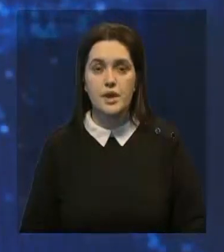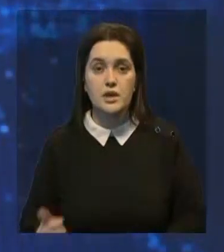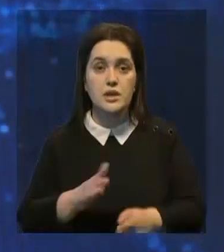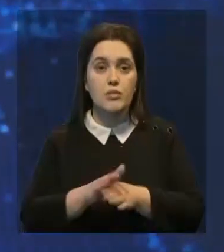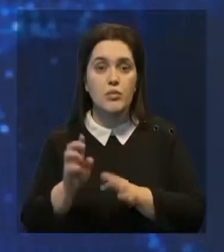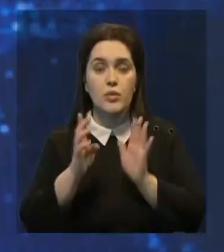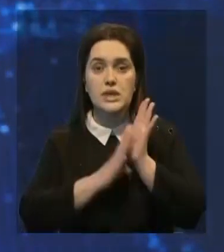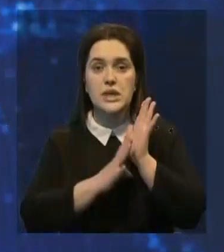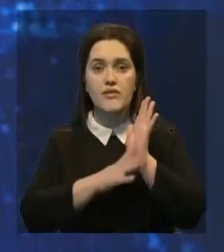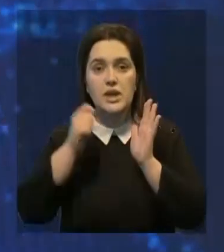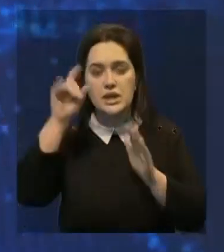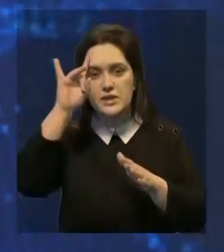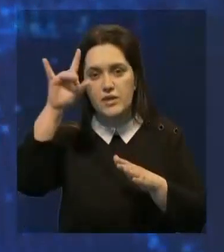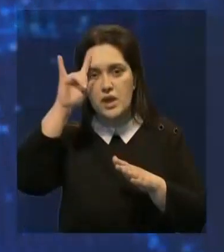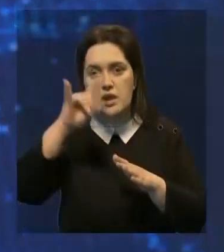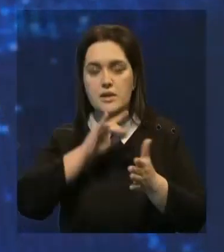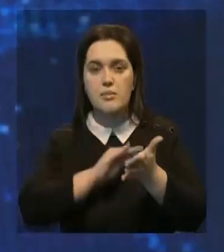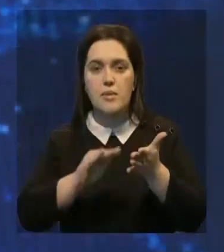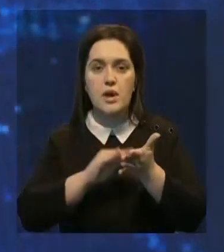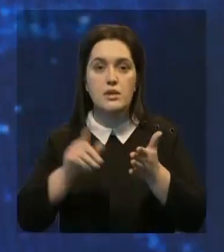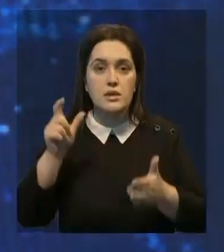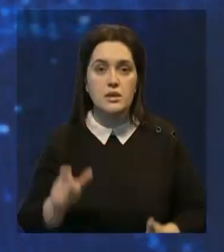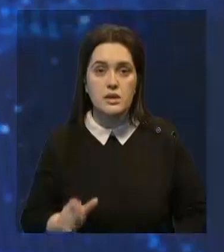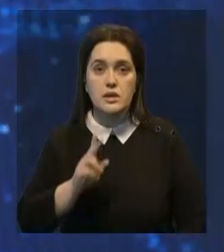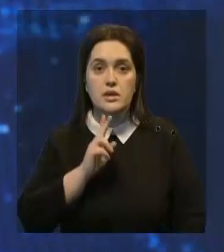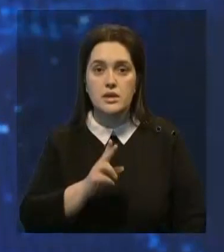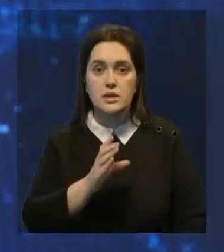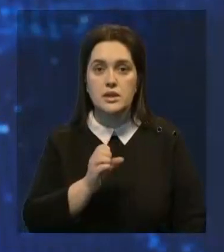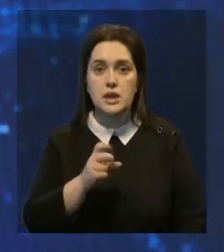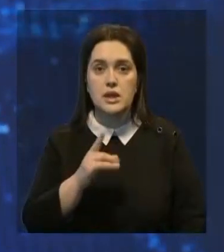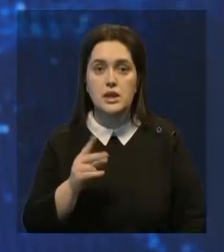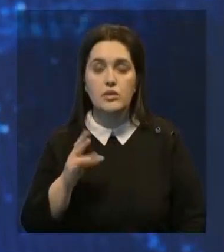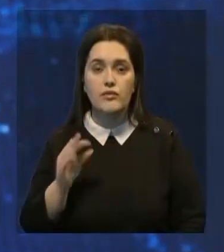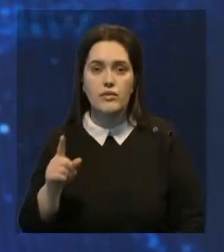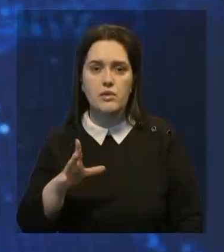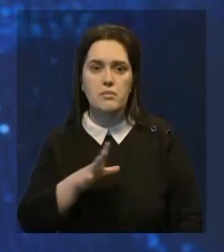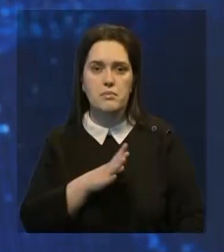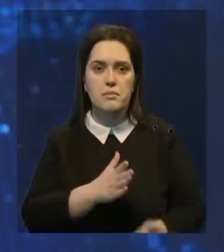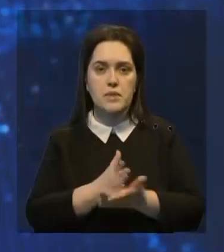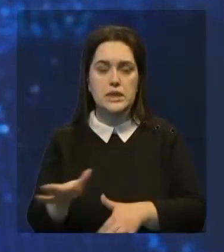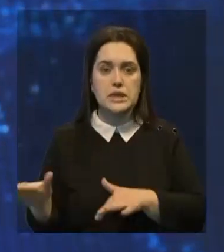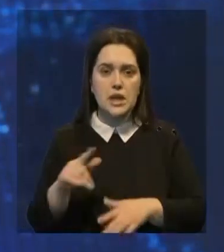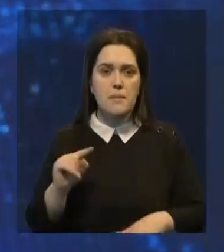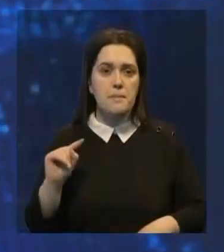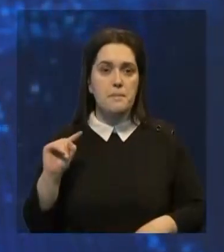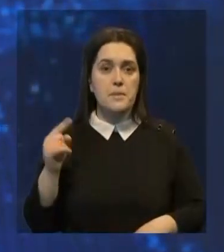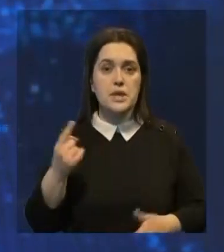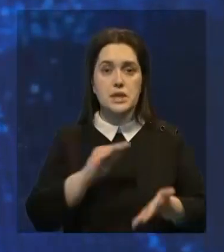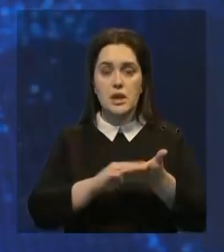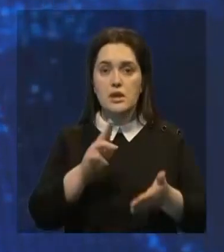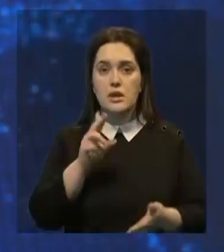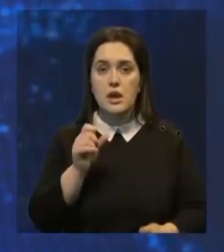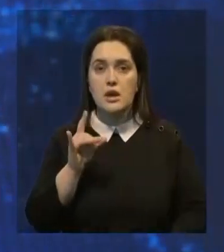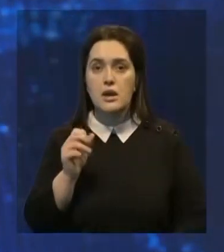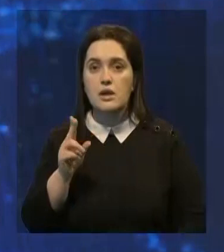Сегодня бы исполнилось 90 лет известному казахскому поэту Кокимбеку Салыкову. Он был не только политическим деятелем, первым